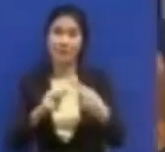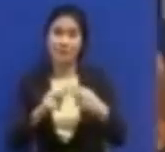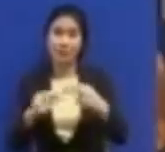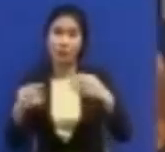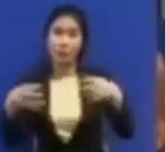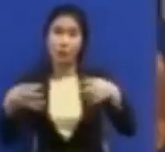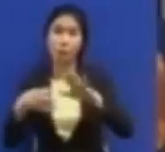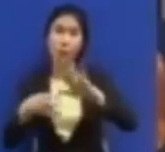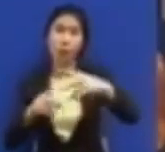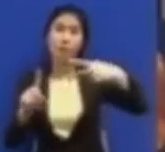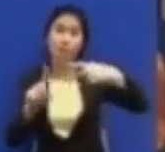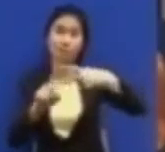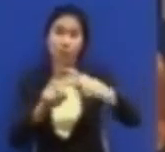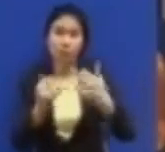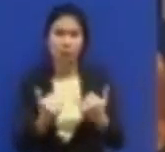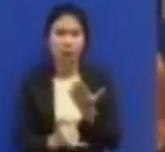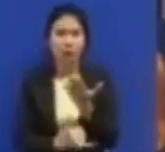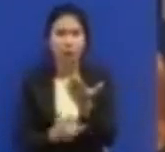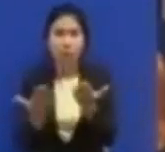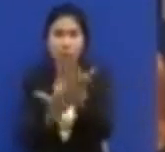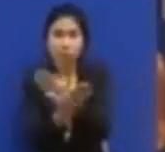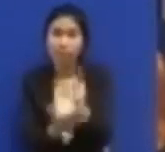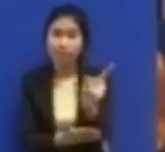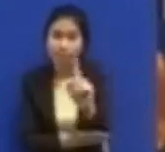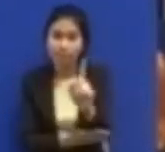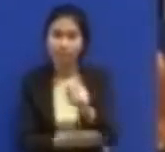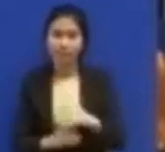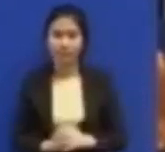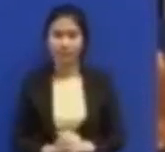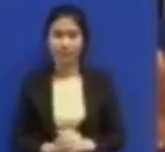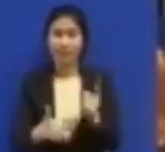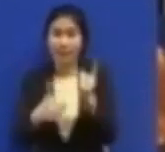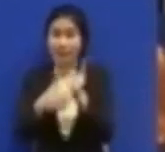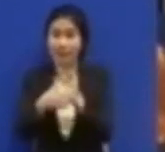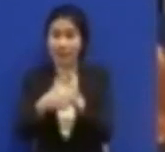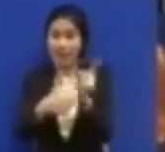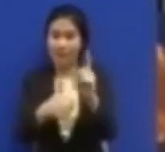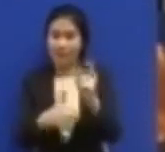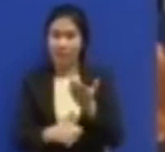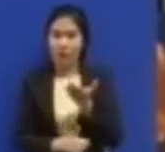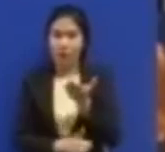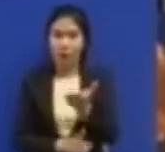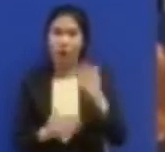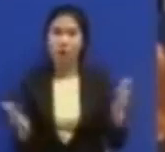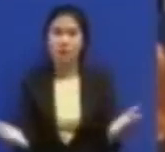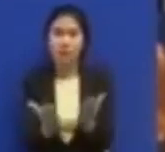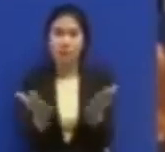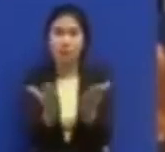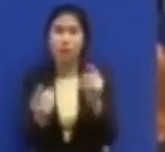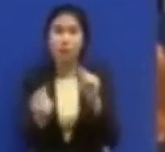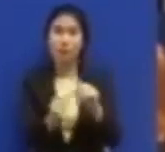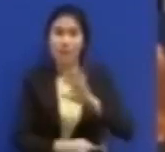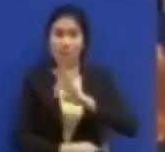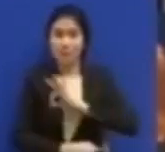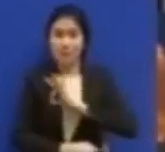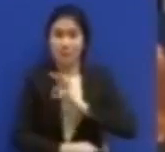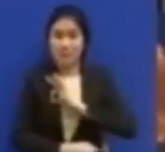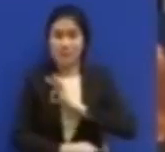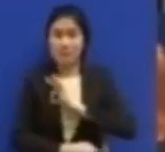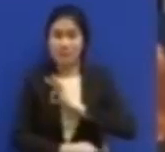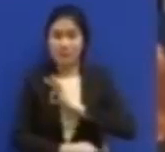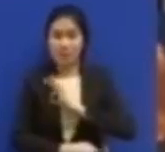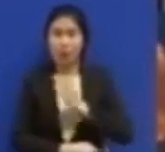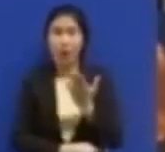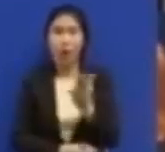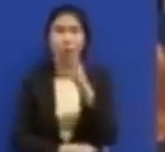ครับขอหารือท่านประธานนะครับเรื่องแรกนะครับขออนุญาตสนับสนุนความเห็นของสมาชิกผู้ทรงเกียรติขออนุญาตเอ่ยนาม